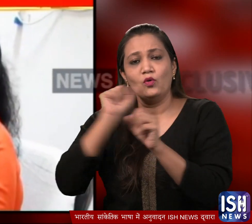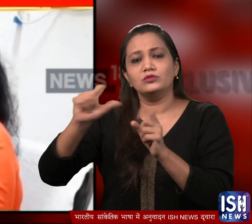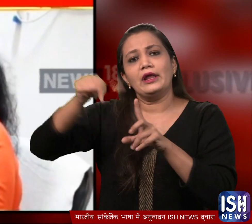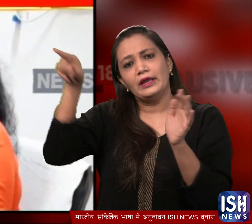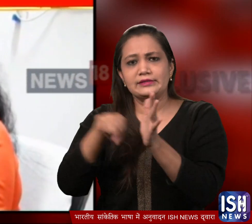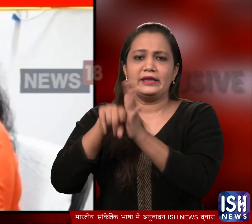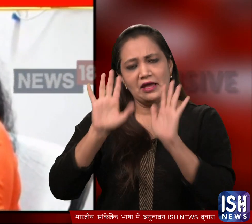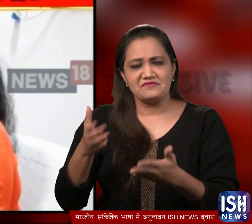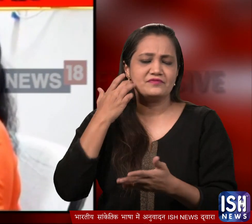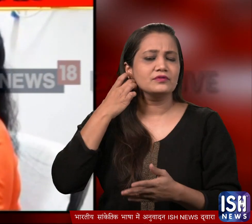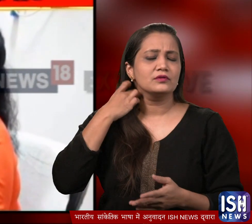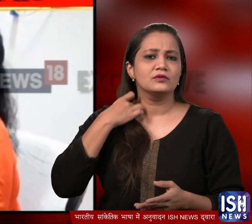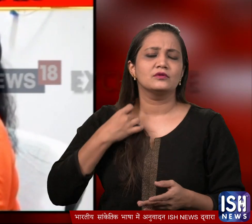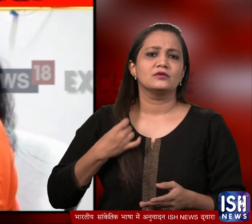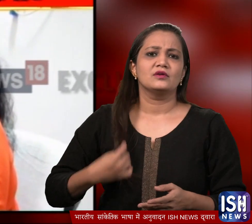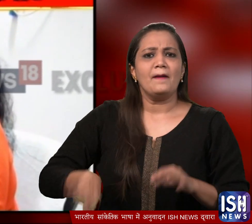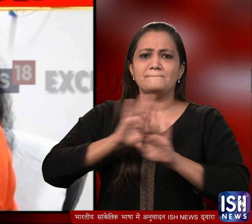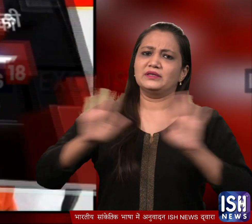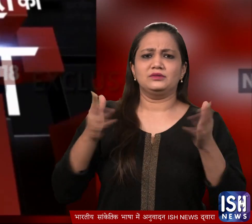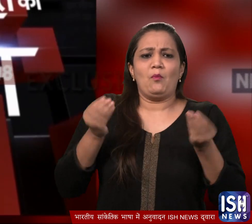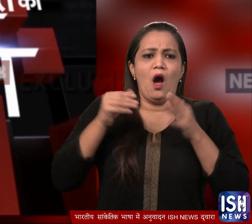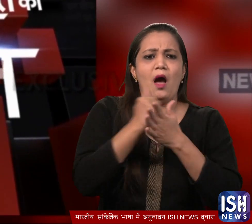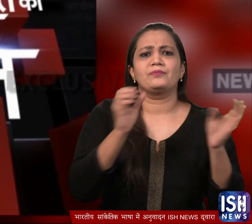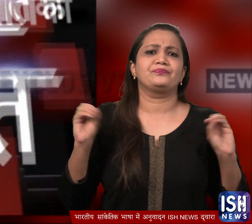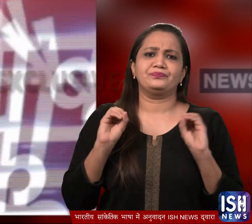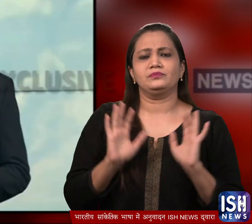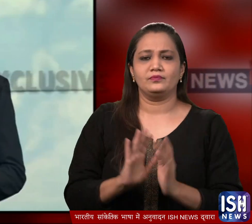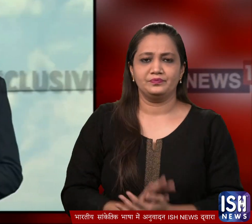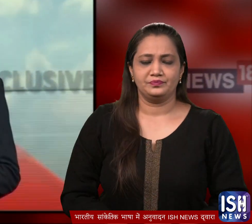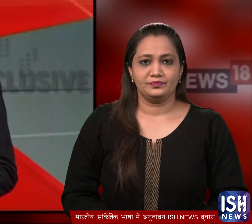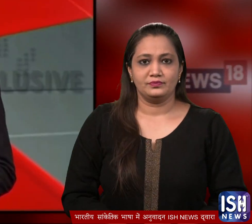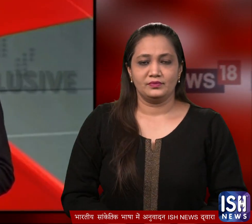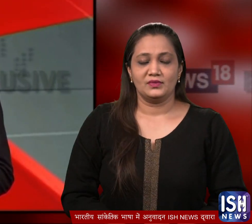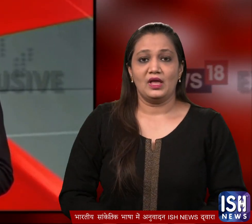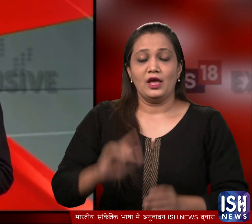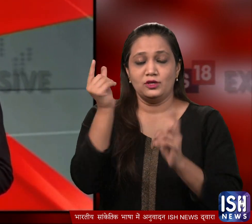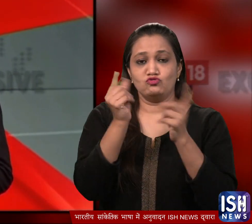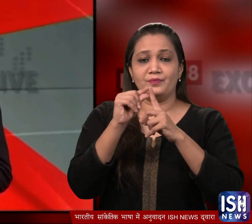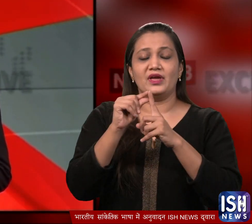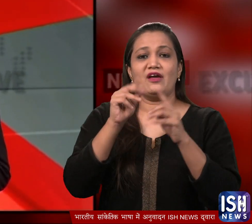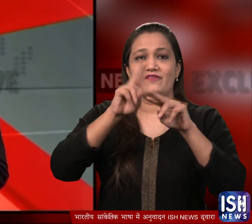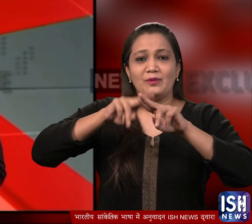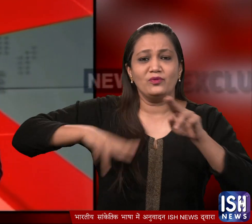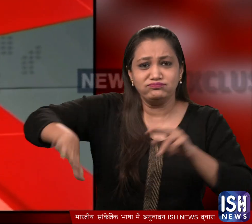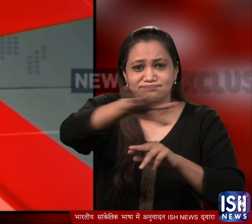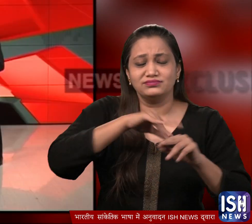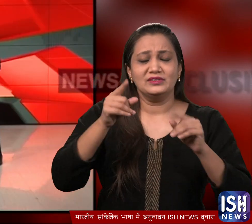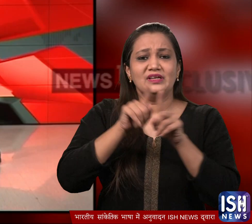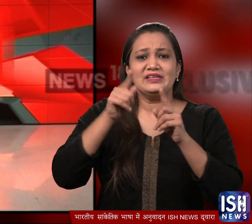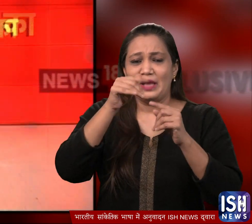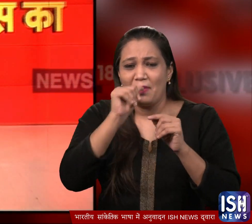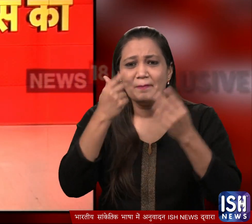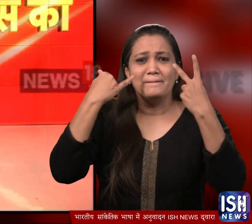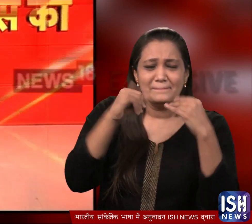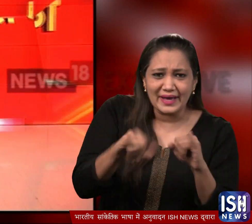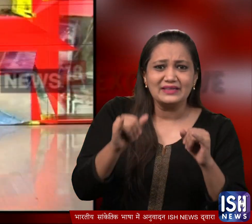किया था। बस हमारा वास्ता उतना ही है उस एम्बुलेंस से। उत्तर प्रदेश के फतेहपुर में पुलिस अवैध शराब के कारोबार पर शिकंजा कसने के